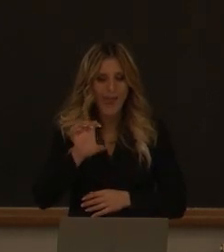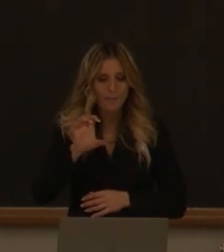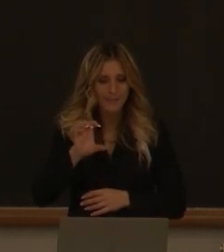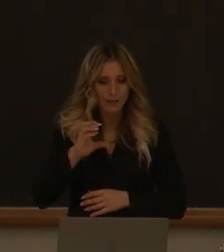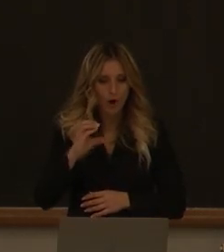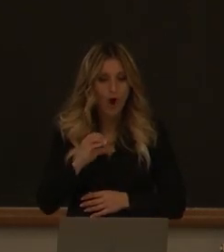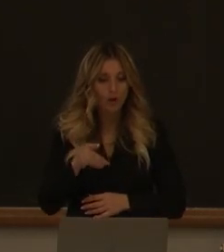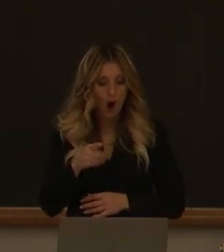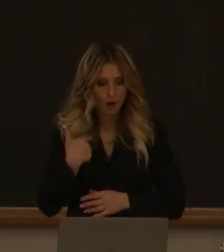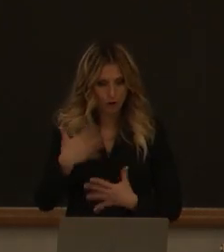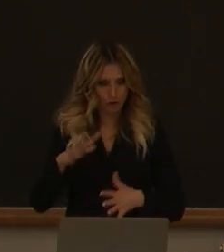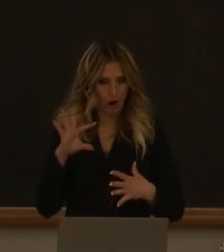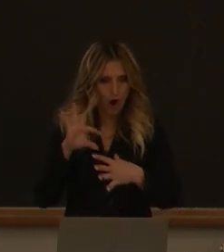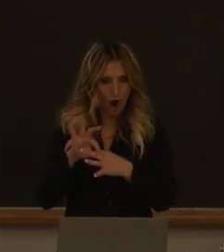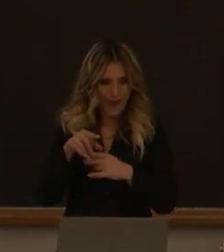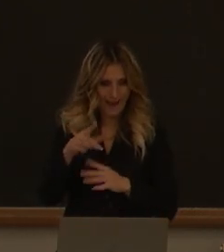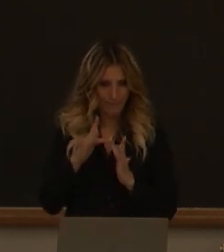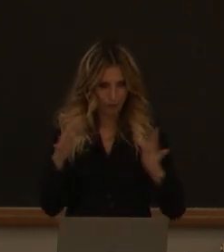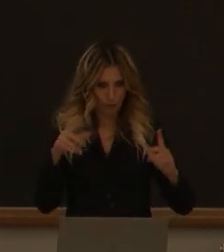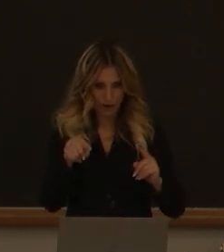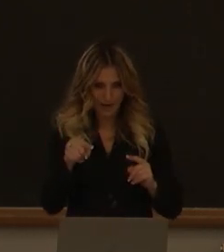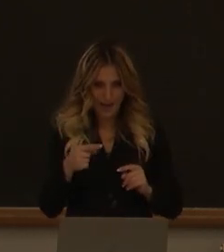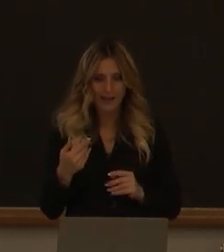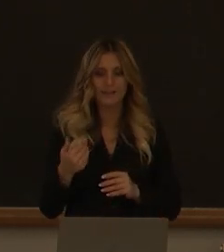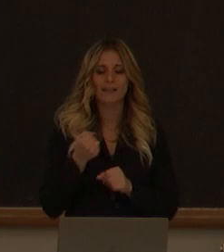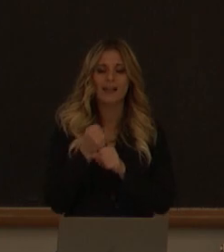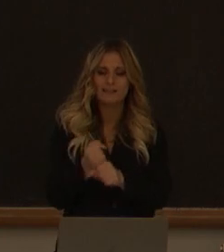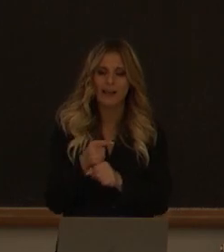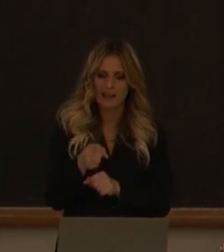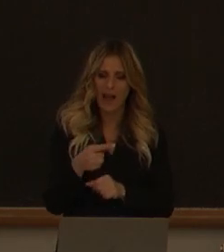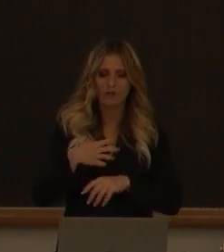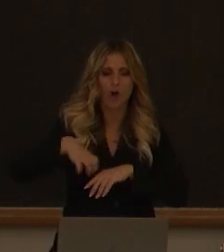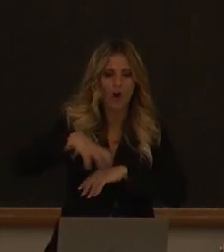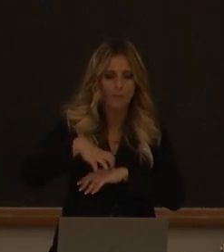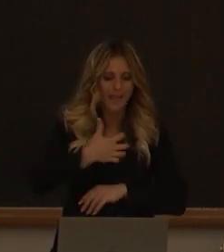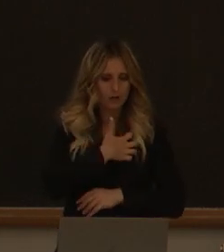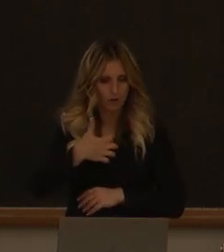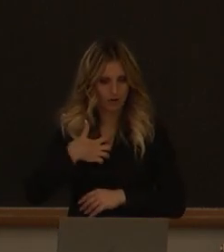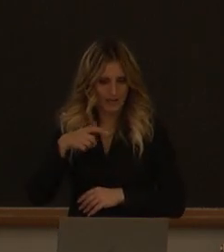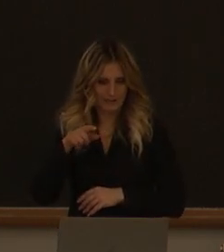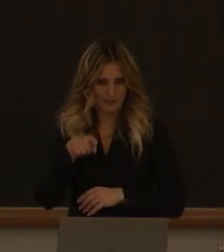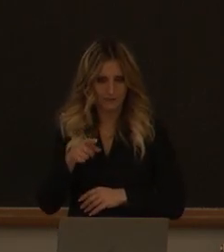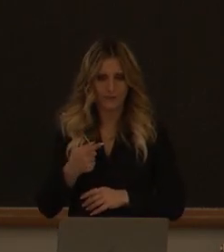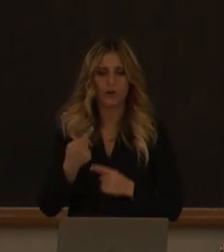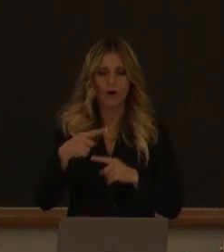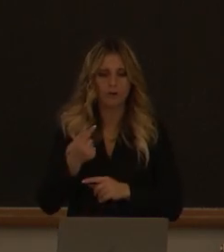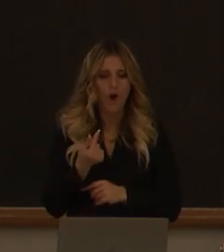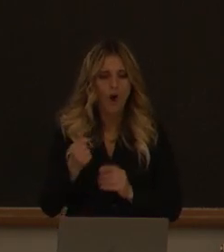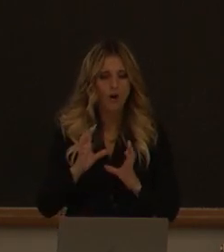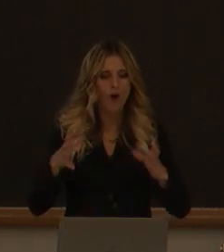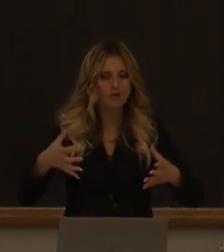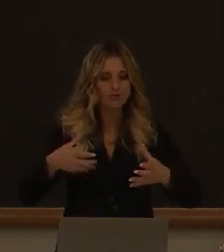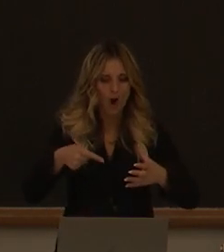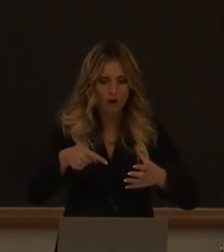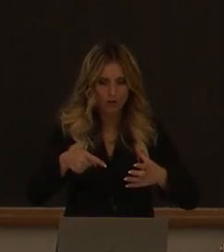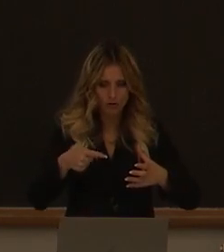collegato con noi in webinar, che è delegato del rettore nel comitato scientifico del CUIA, che sarebbe il Consorzio Università Italiane